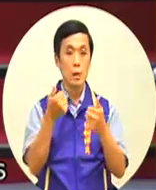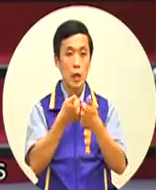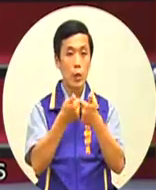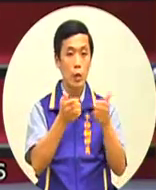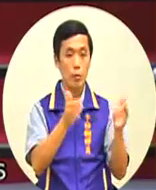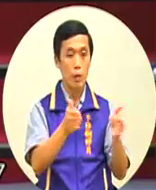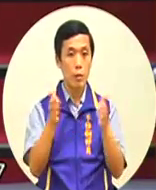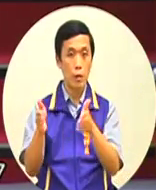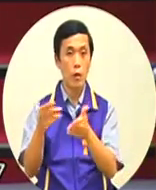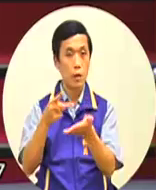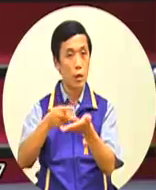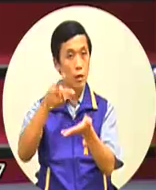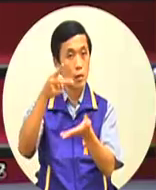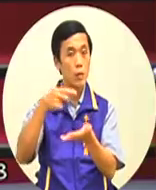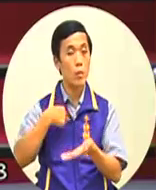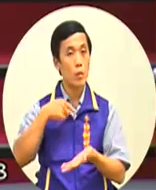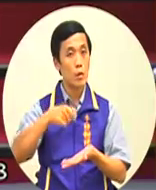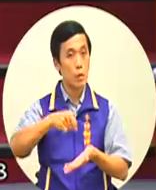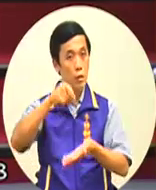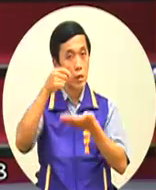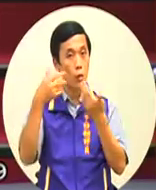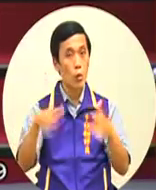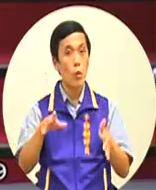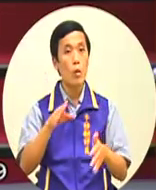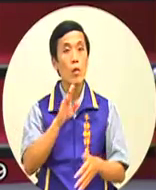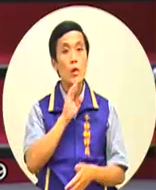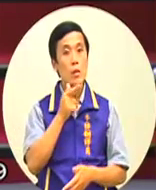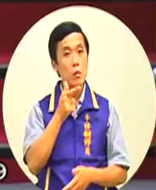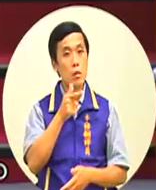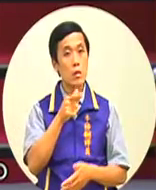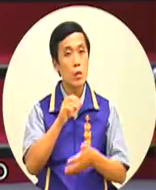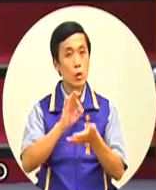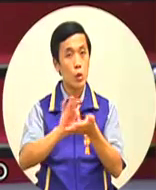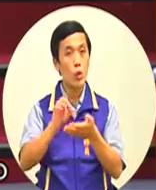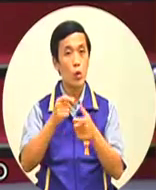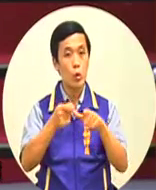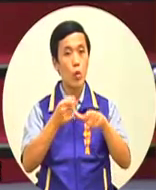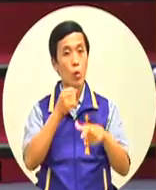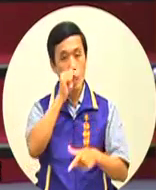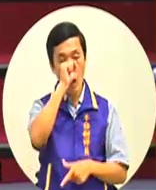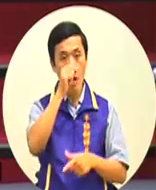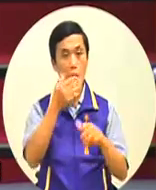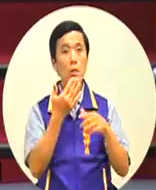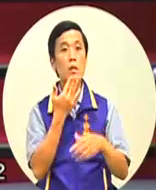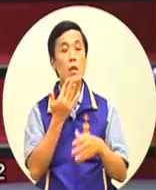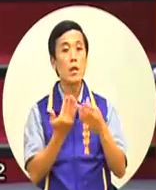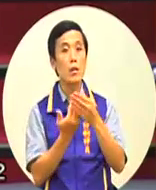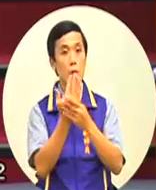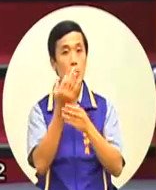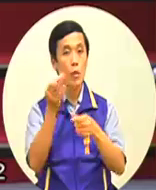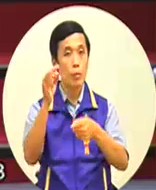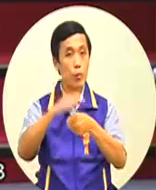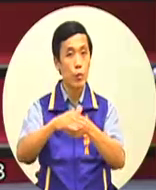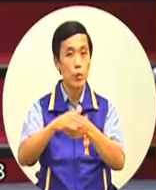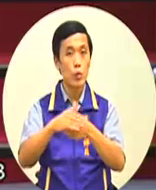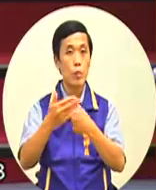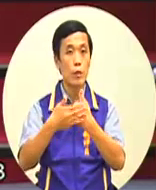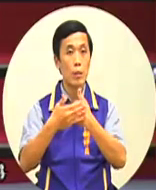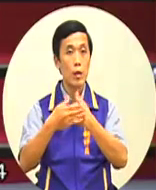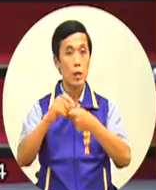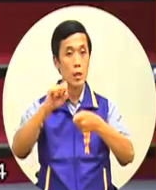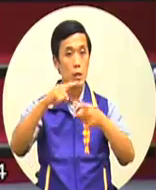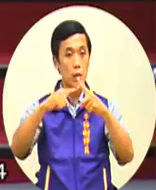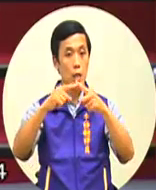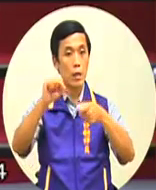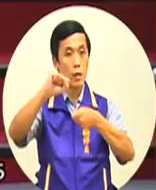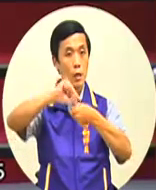提到，就是说是不是用公财给我们增加两个服务员，因为服务